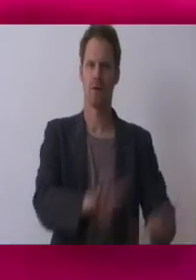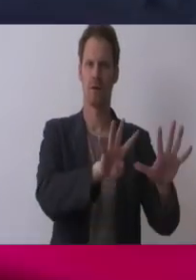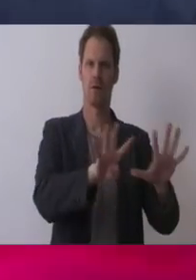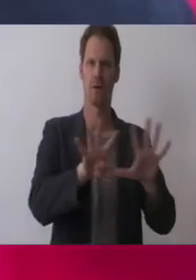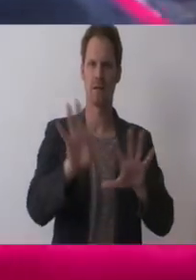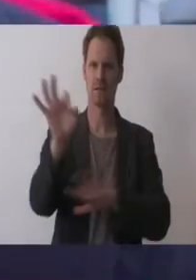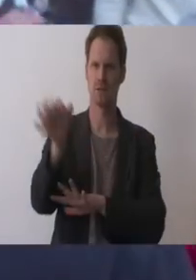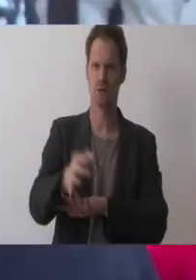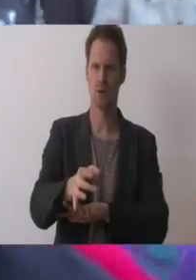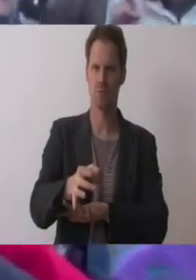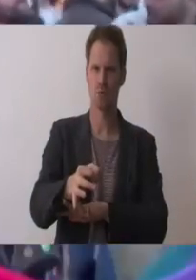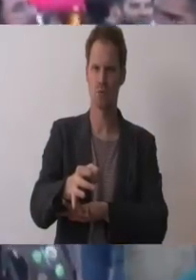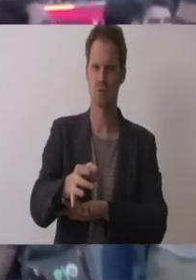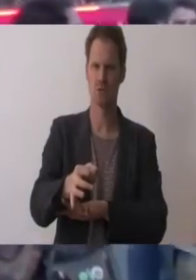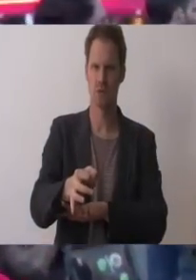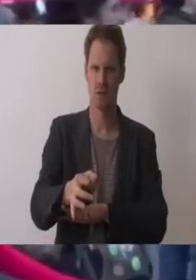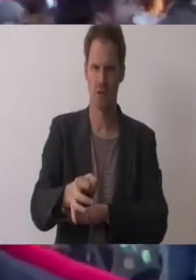Tu fais partie des 99%?